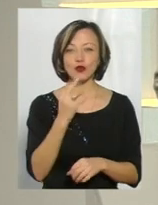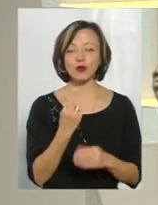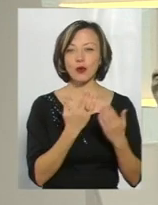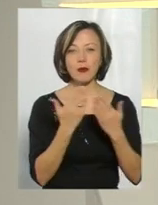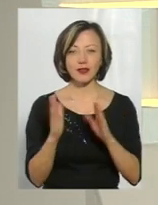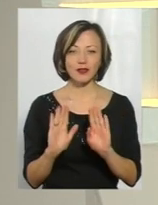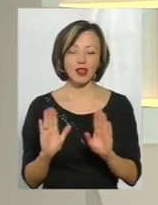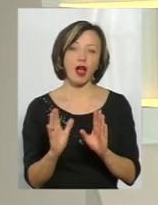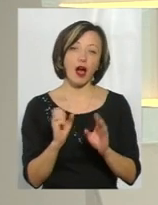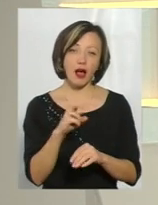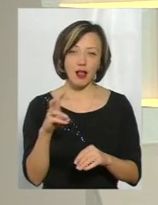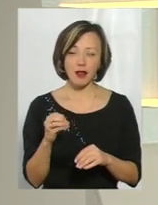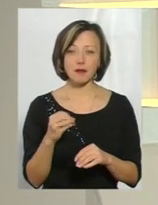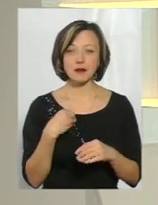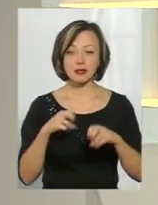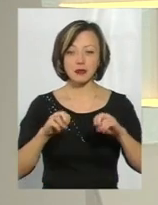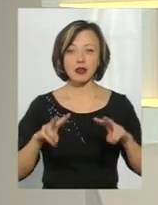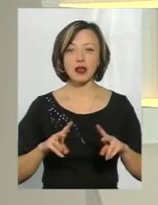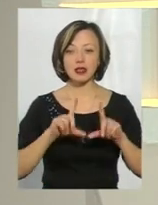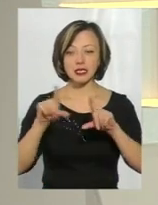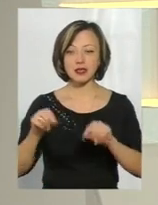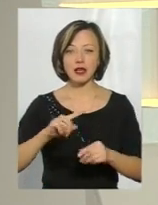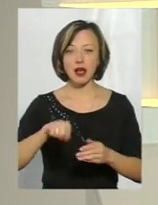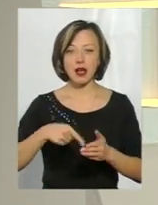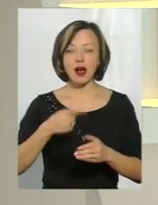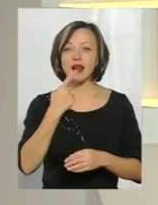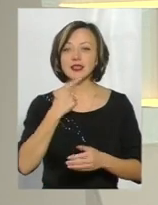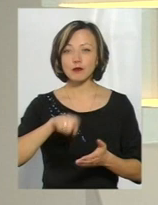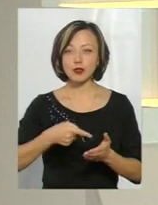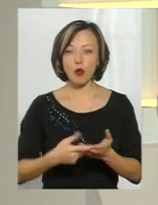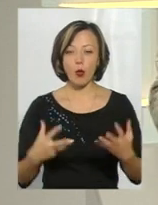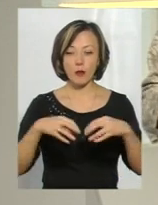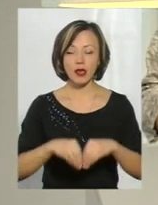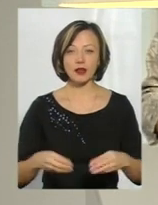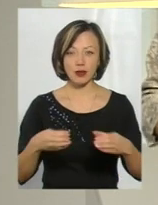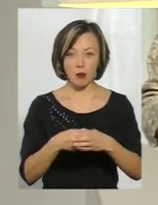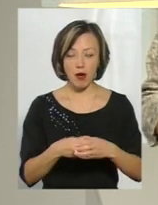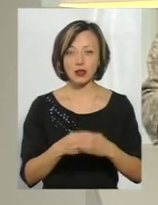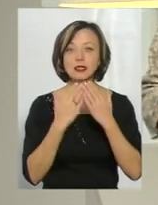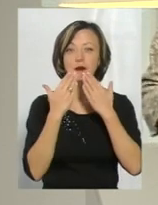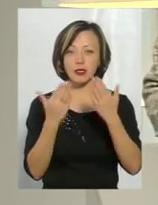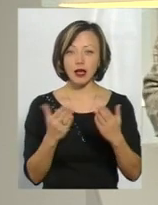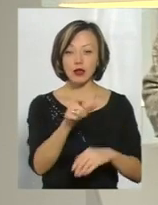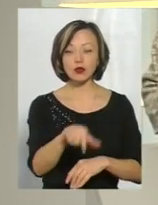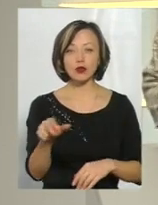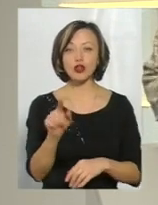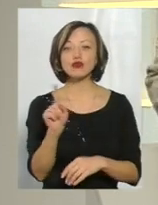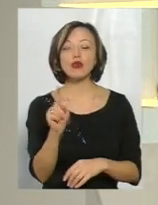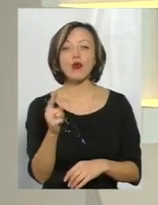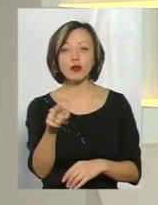соцопитування, проте ми спеціально з'їздили в Красилівську міську об'єднану тергромаду і запитали виборців, чого